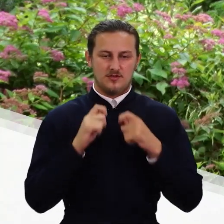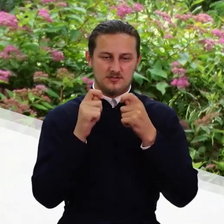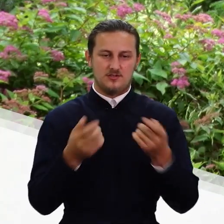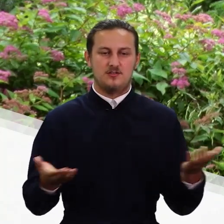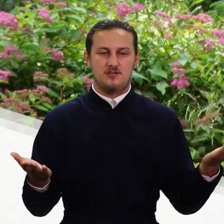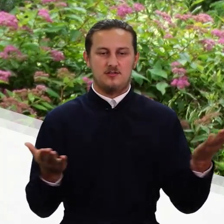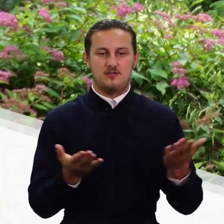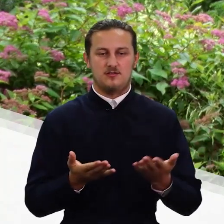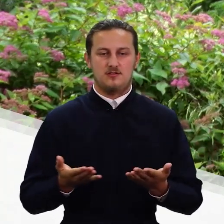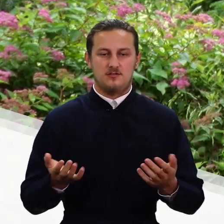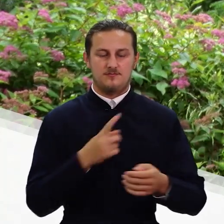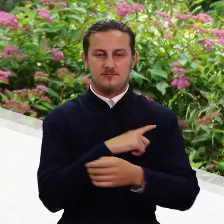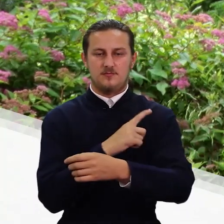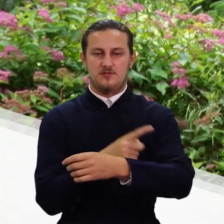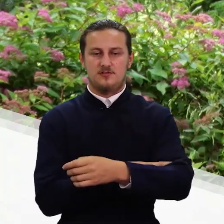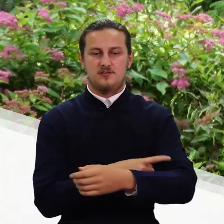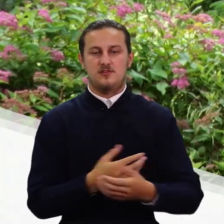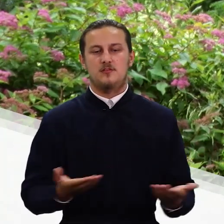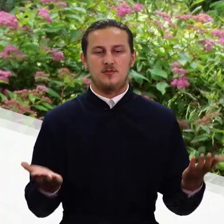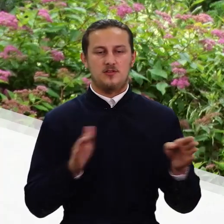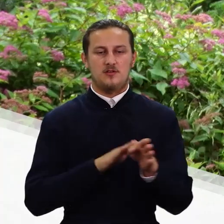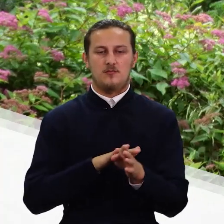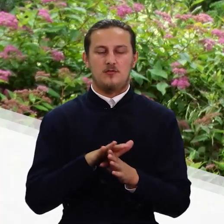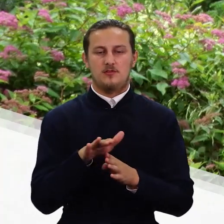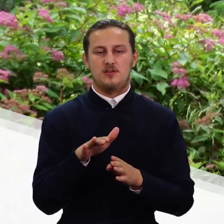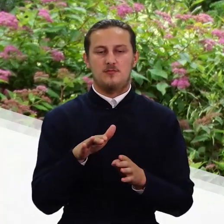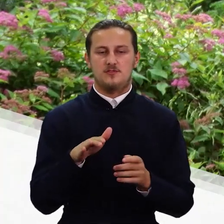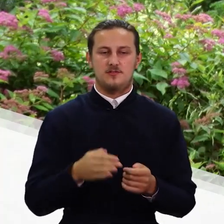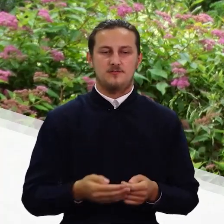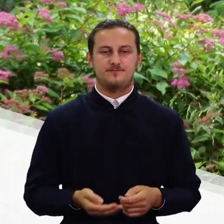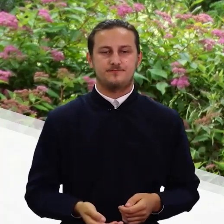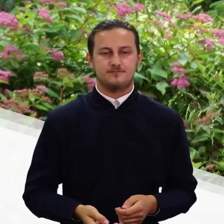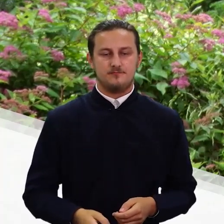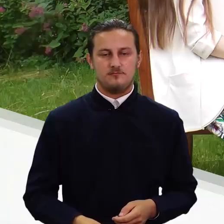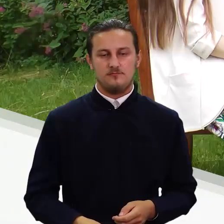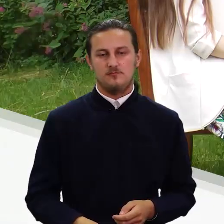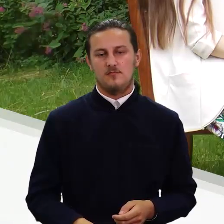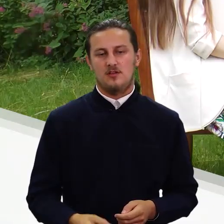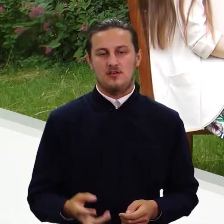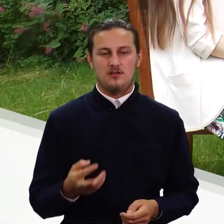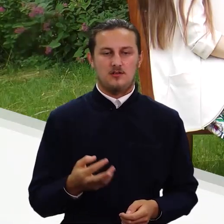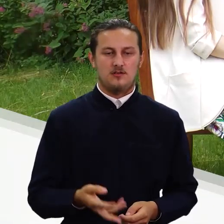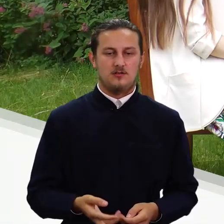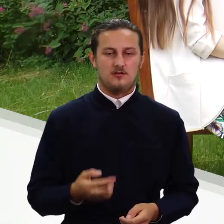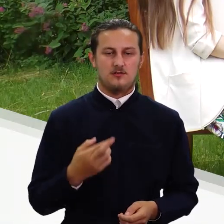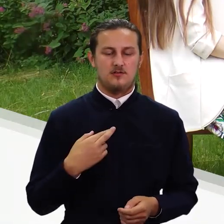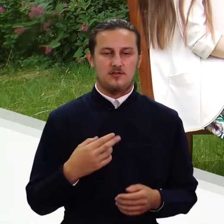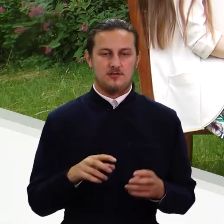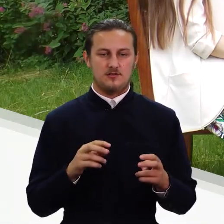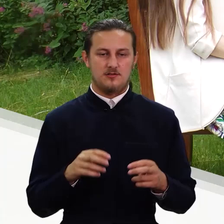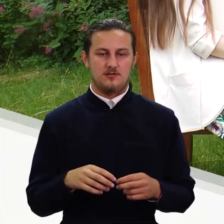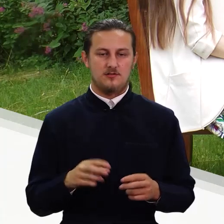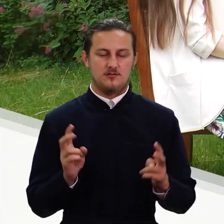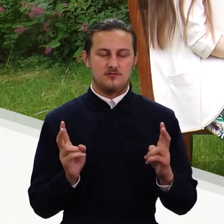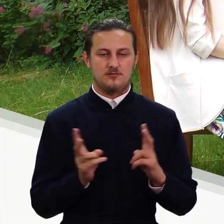Ми іноді одного разу я зустрів в одного святого, у Єфрема Кутанакського, сучасного афонського старця,